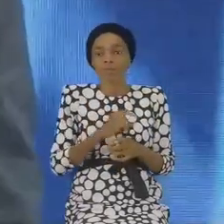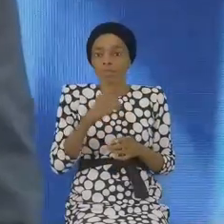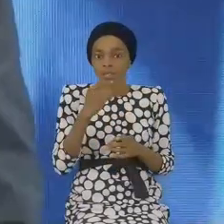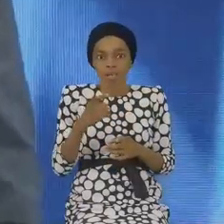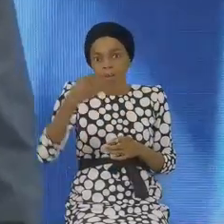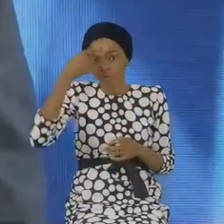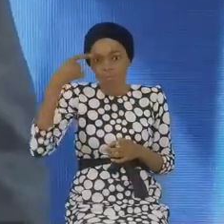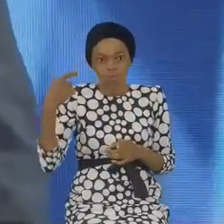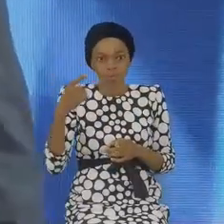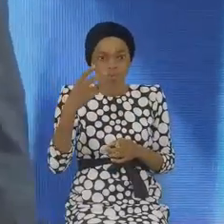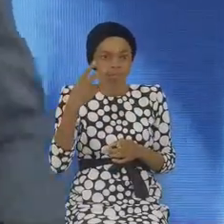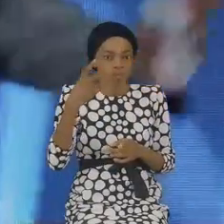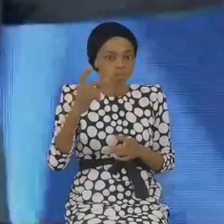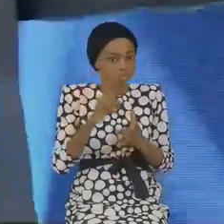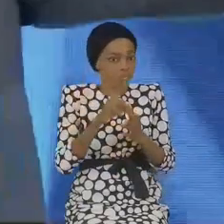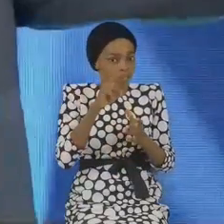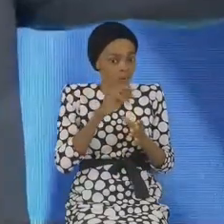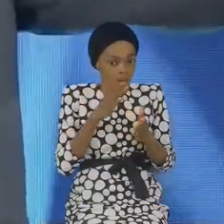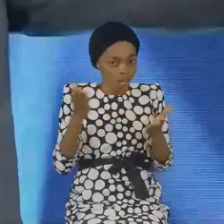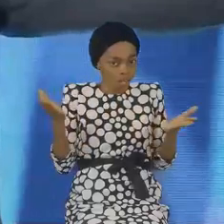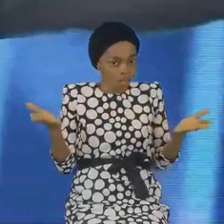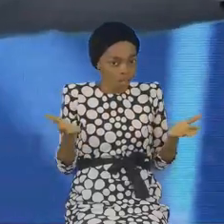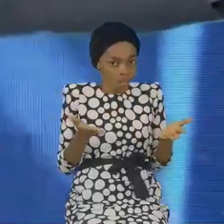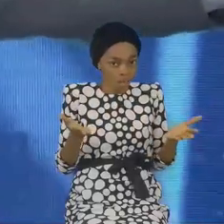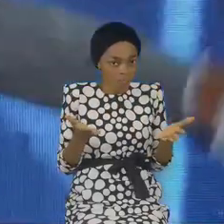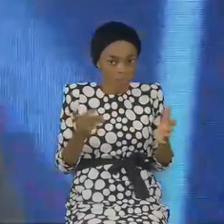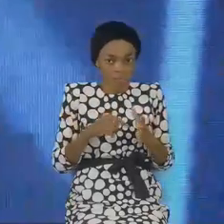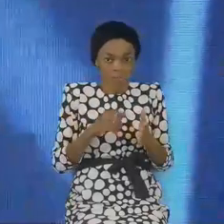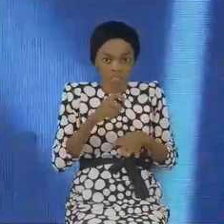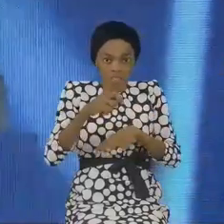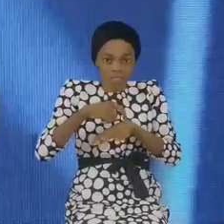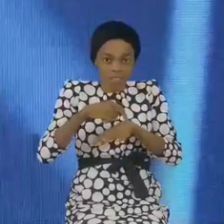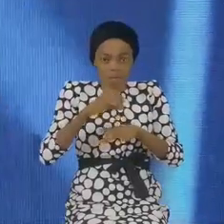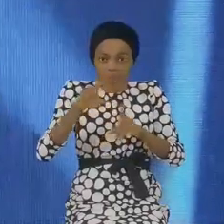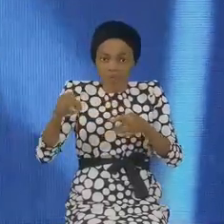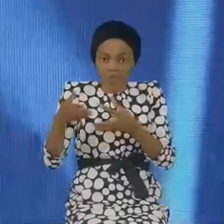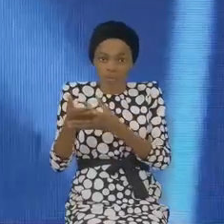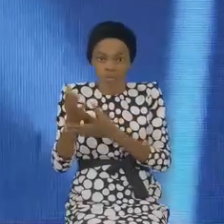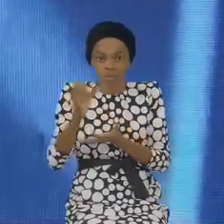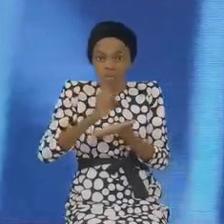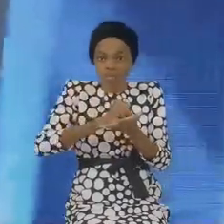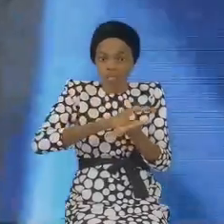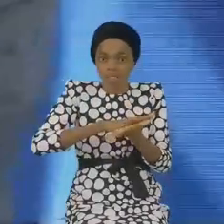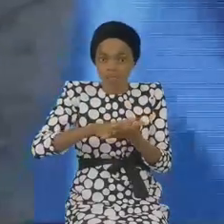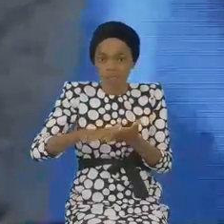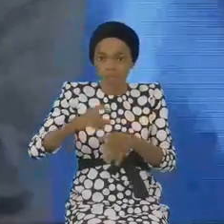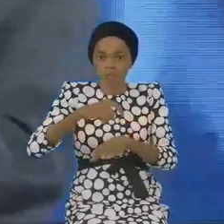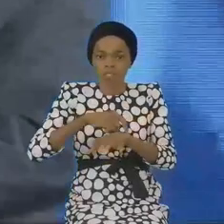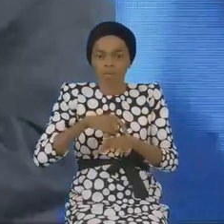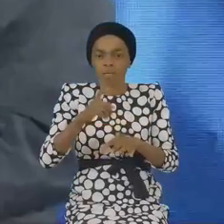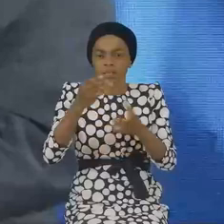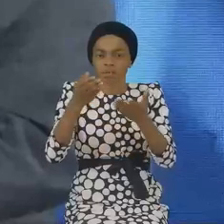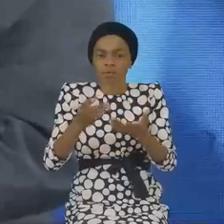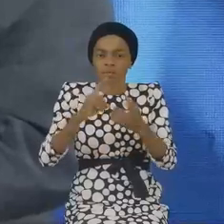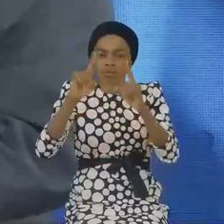Parce que vous voyez, nous sommes toujours ici. Et dans cette période de traversée du désert, dans la période de la sanctification, et vous voulez